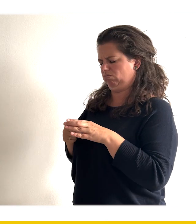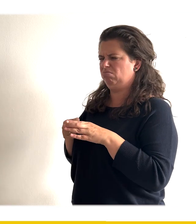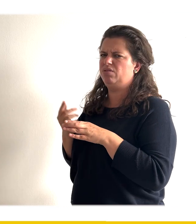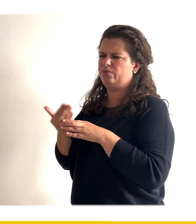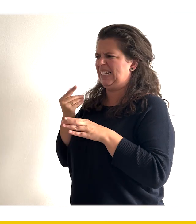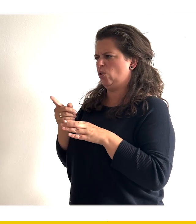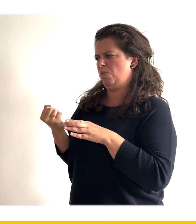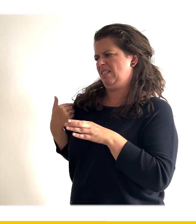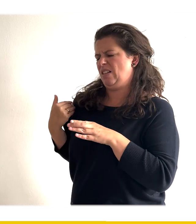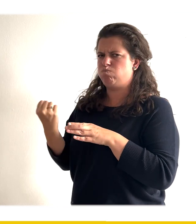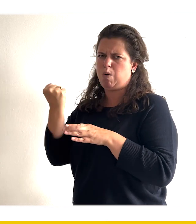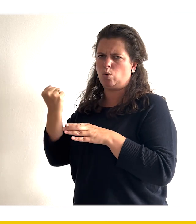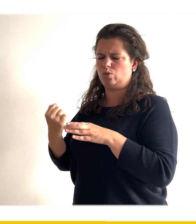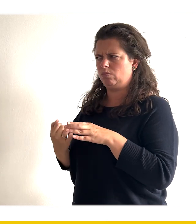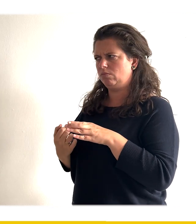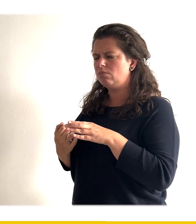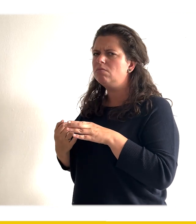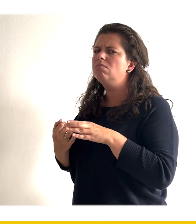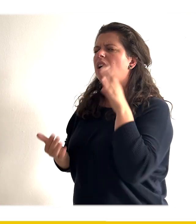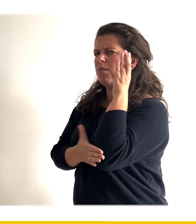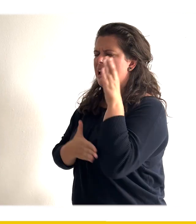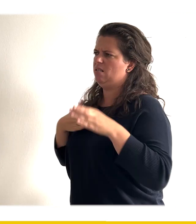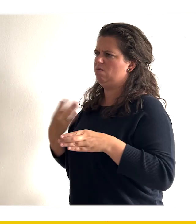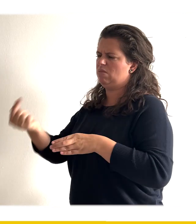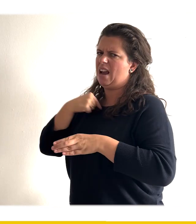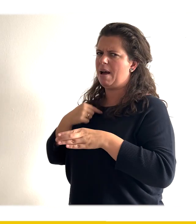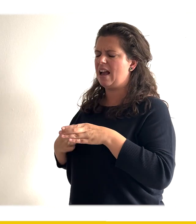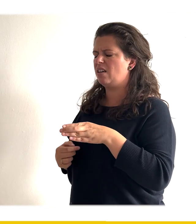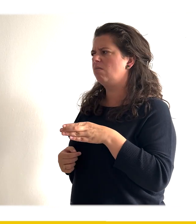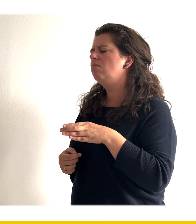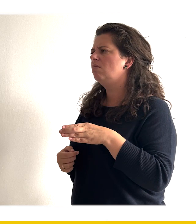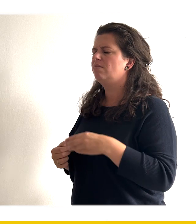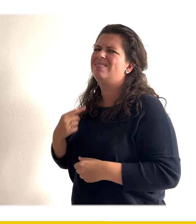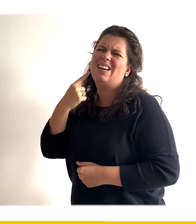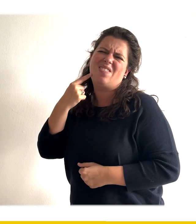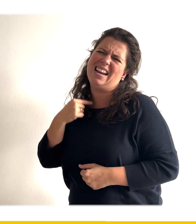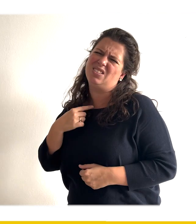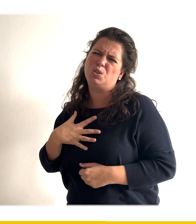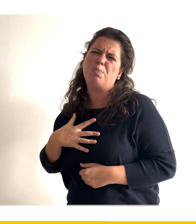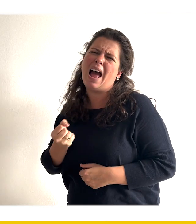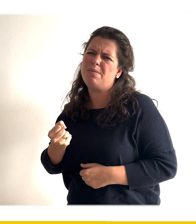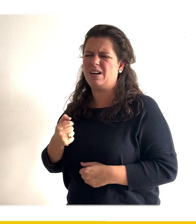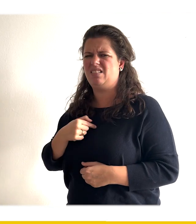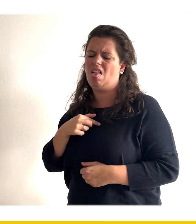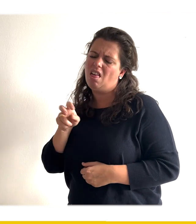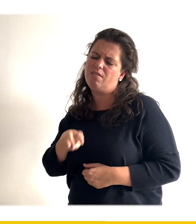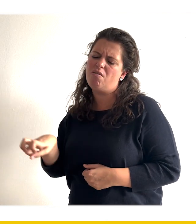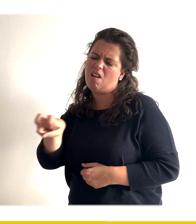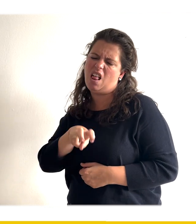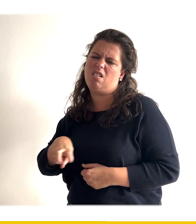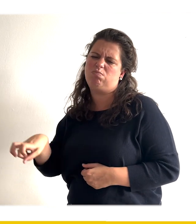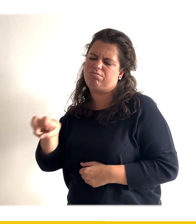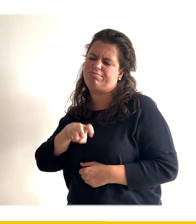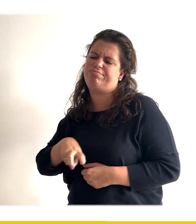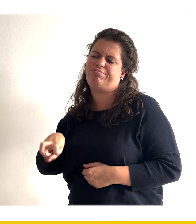omdat je zo boos deed. Zo gemeen deed tegen mij. Ik weet het, Sophie. Het spijt me. Ik verveelde me gewoon. Dan ga ik gewoon stom lopen